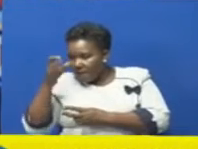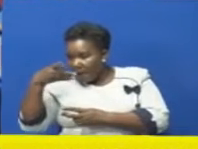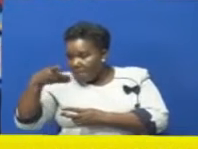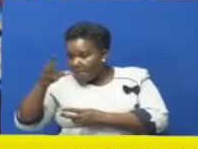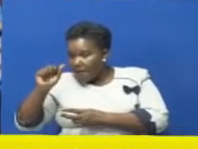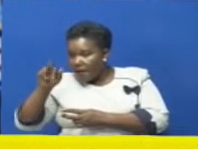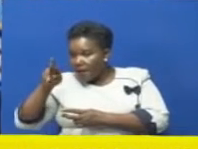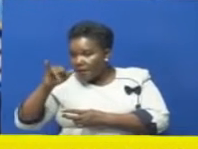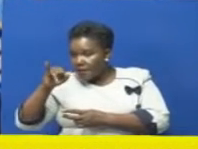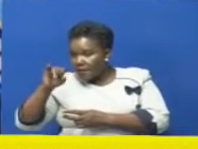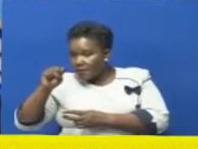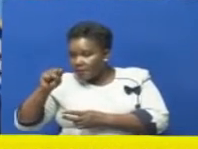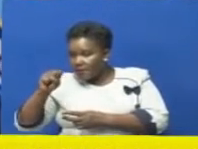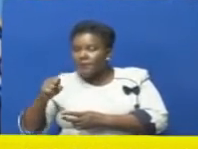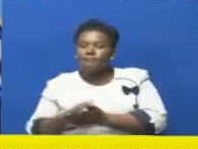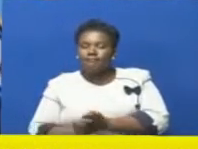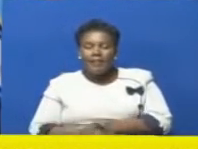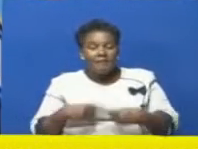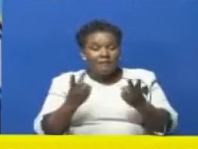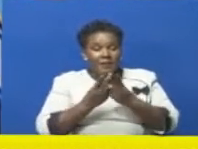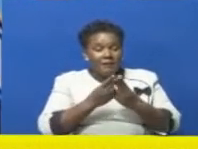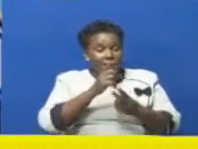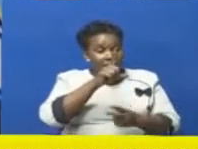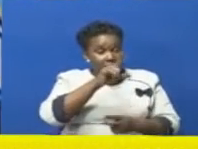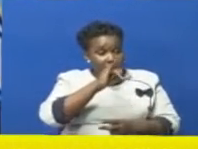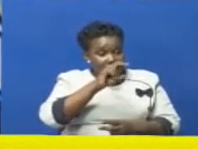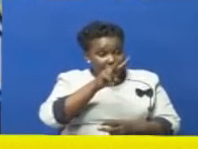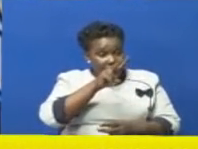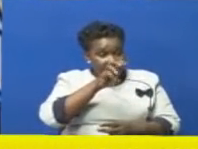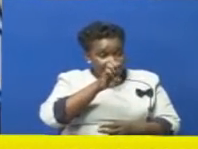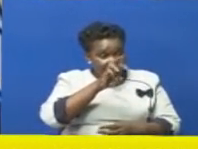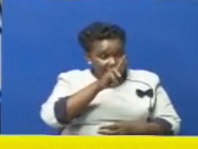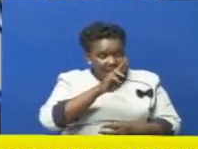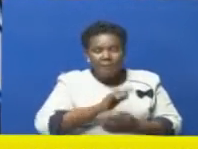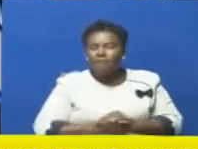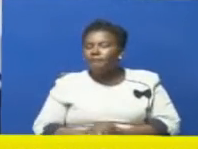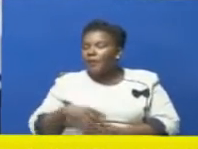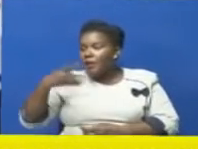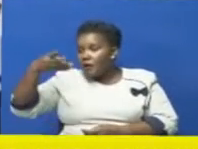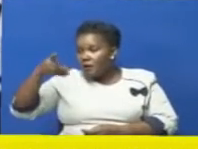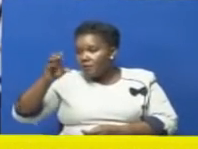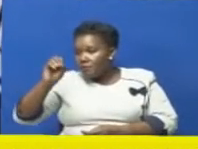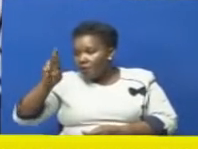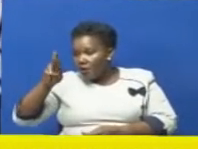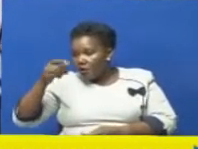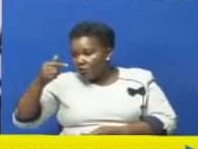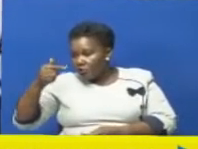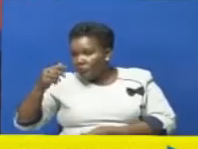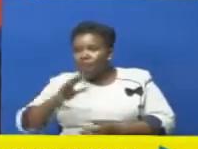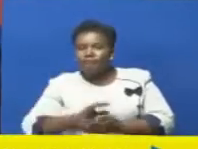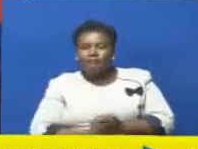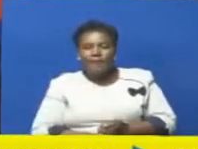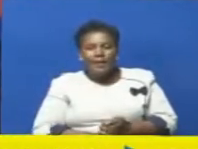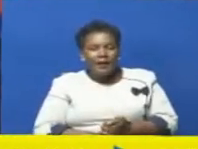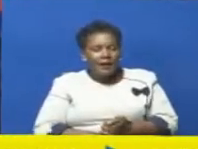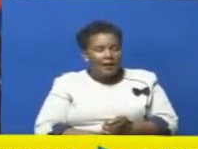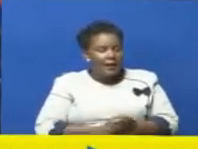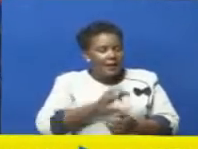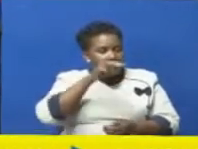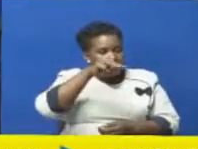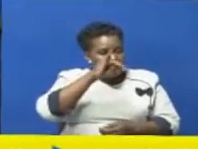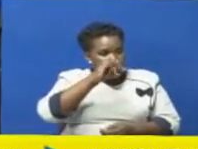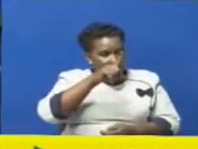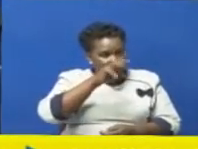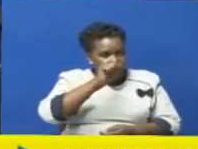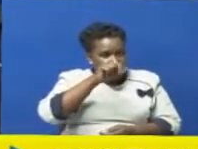Madrid inavana na Liverpool. Na FC Porto inakabiliana na AC Milan. Kundi C, Besiktas inacheza